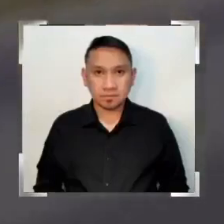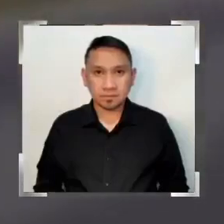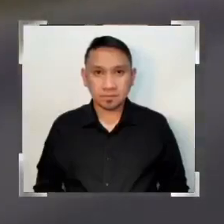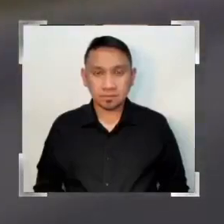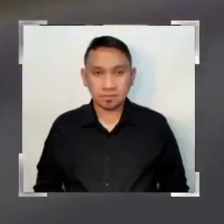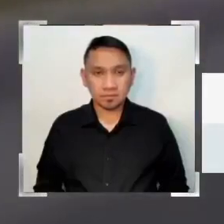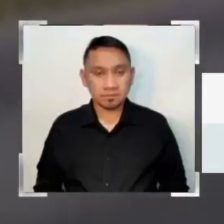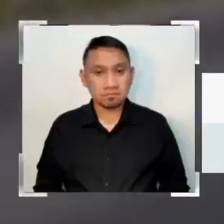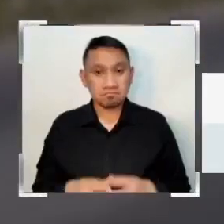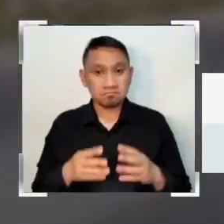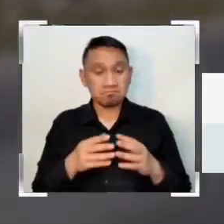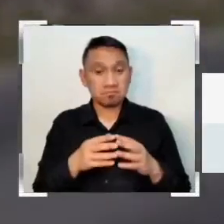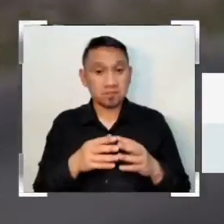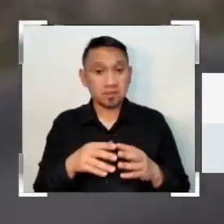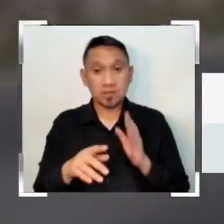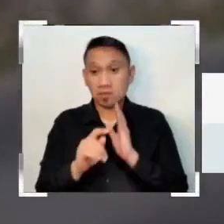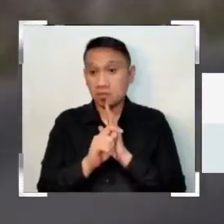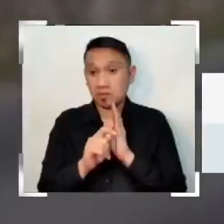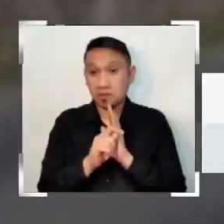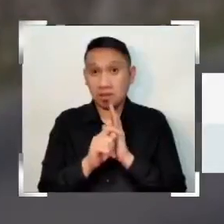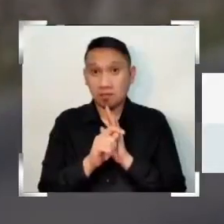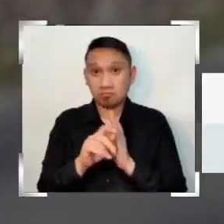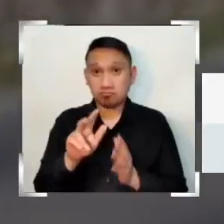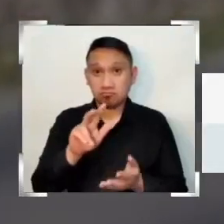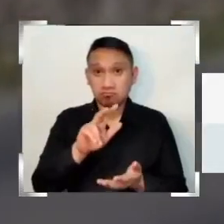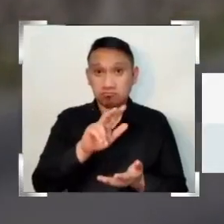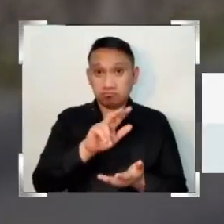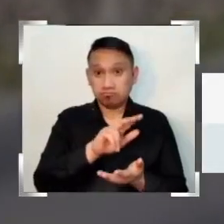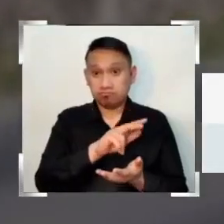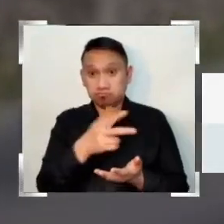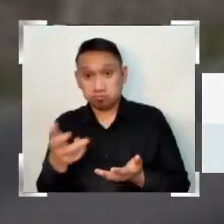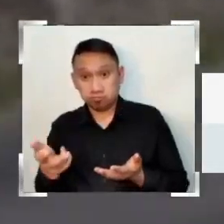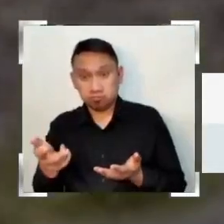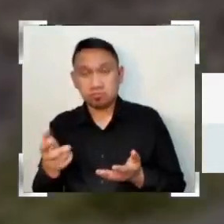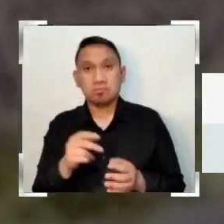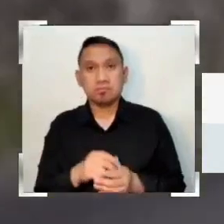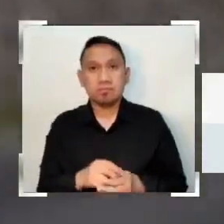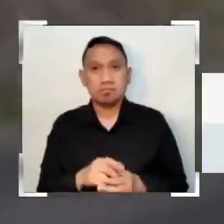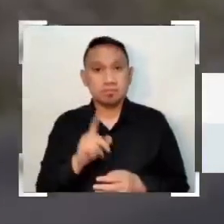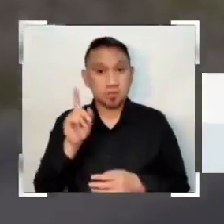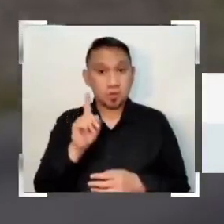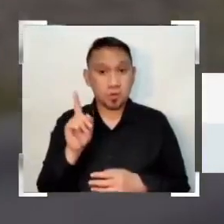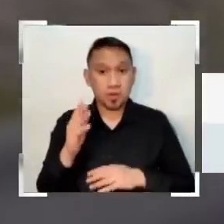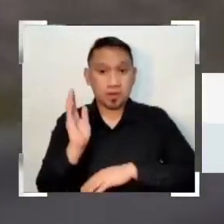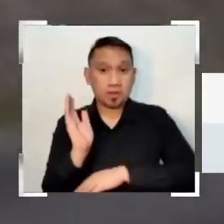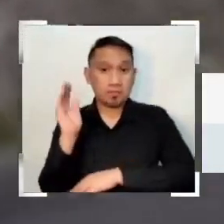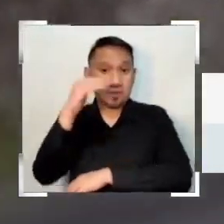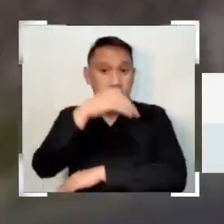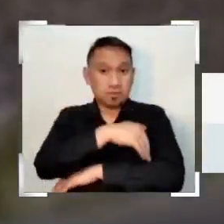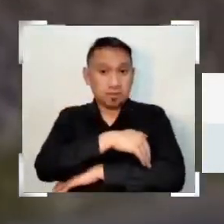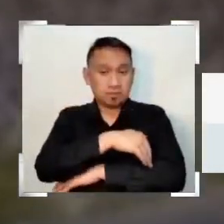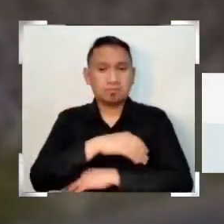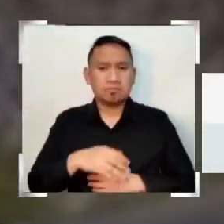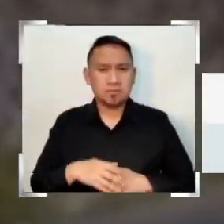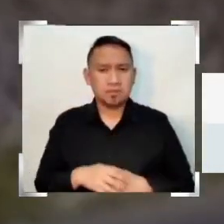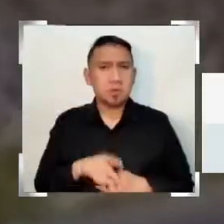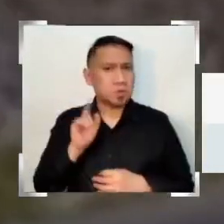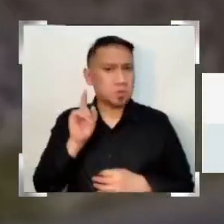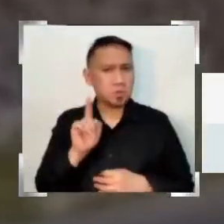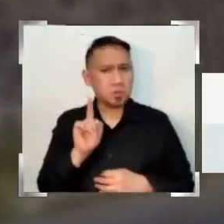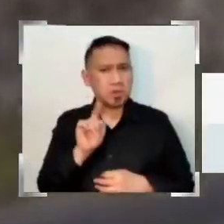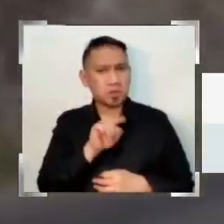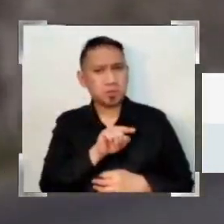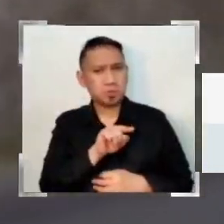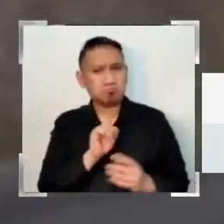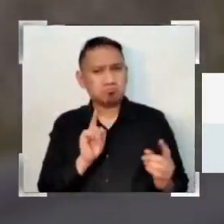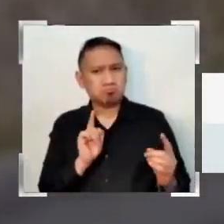Umagilid ang isang pickup truck sa bahagi ng National Road sa Barlig, Mountain Province. Ayon sa may-ari ng video, kasalubong nilang pickup nang bigla